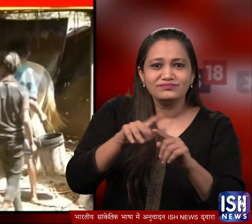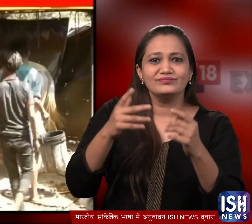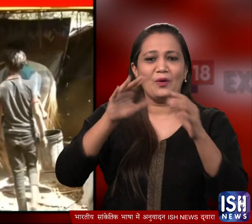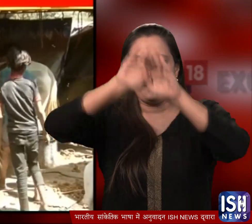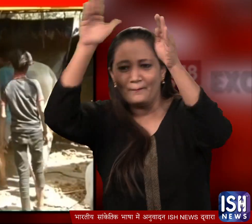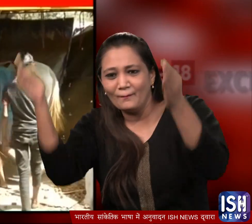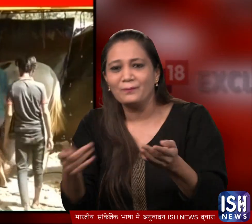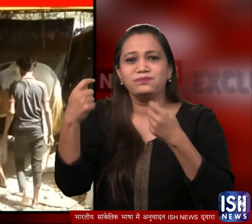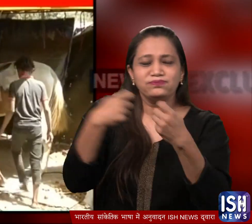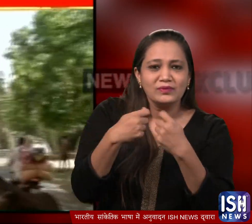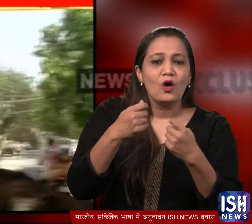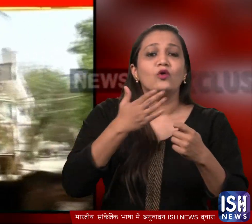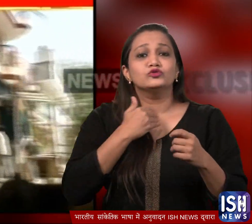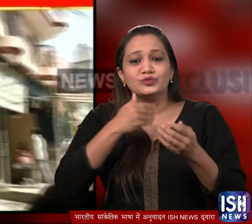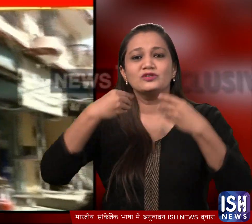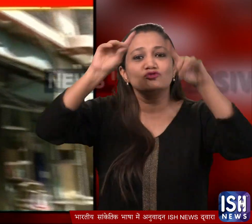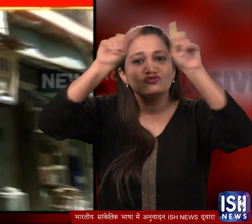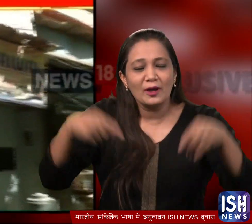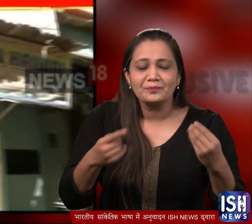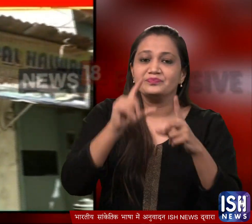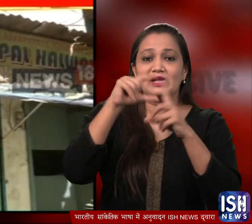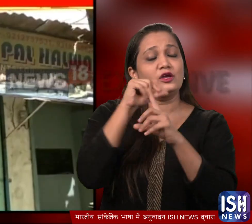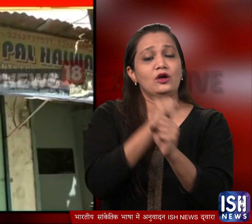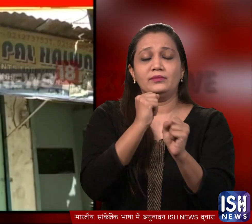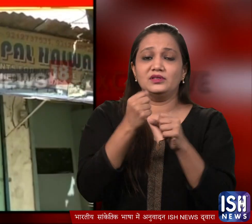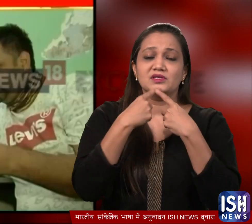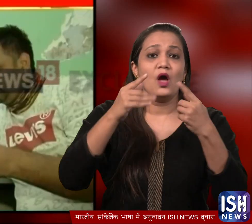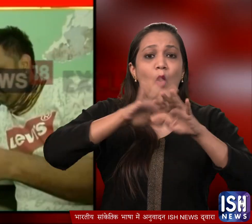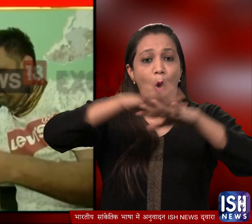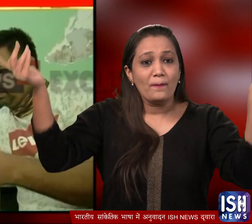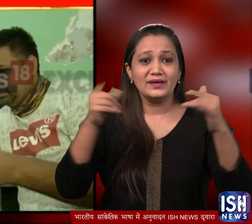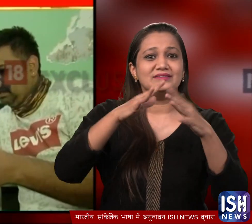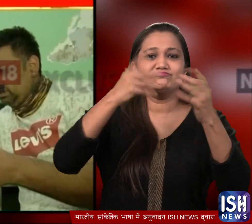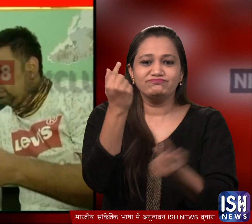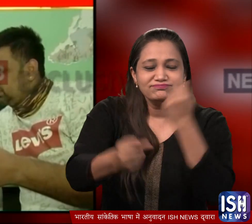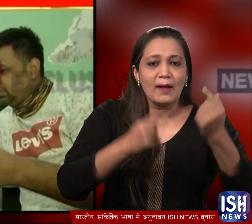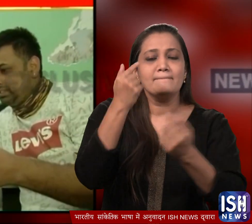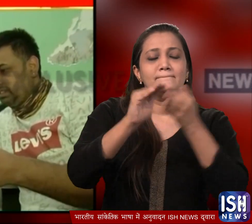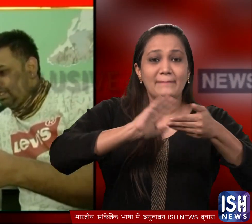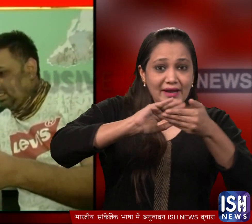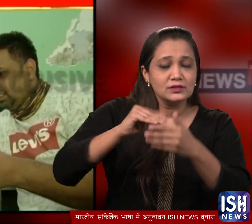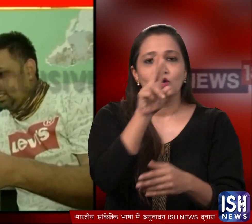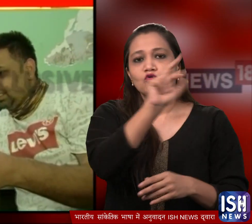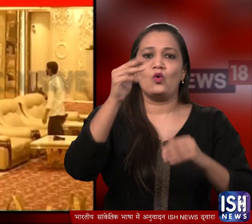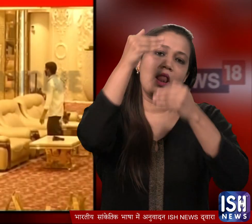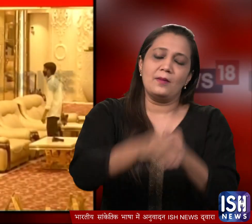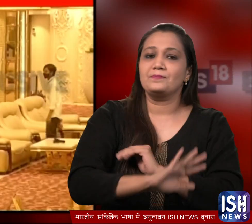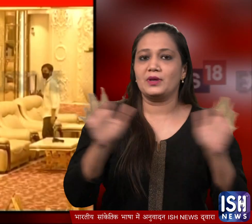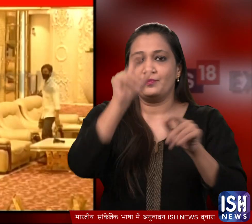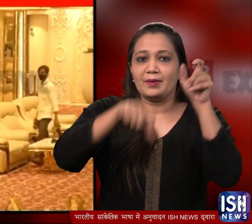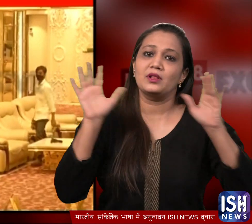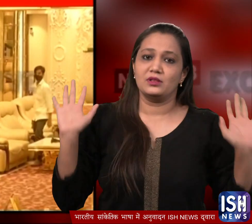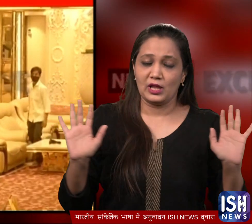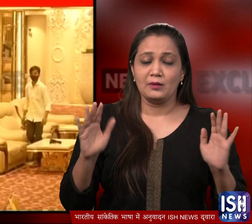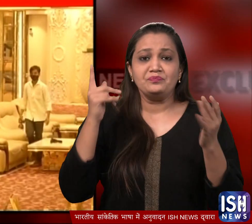का कारोबार करने वाले हों या फिर हलवाई हों, दिल्ली सरकार ने फैसला लिया है कि खुले में होने वाली शादी में 200 से ज्यादा लोग शामिल नहीं हो